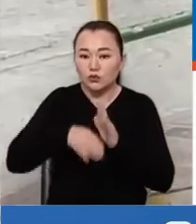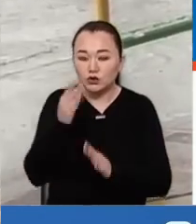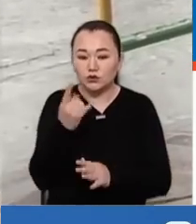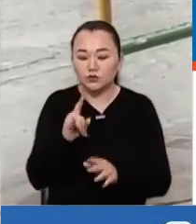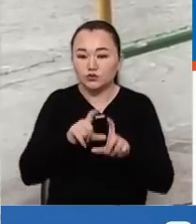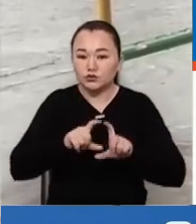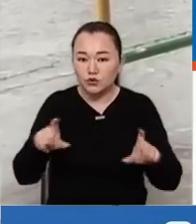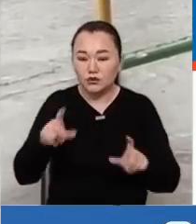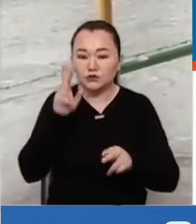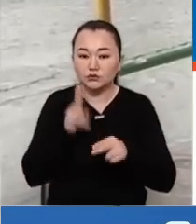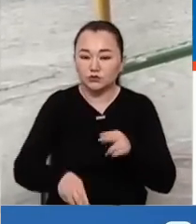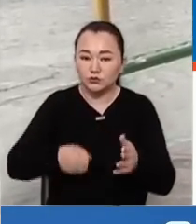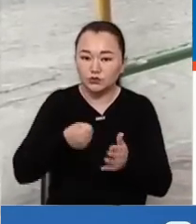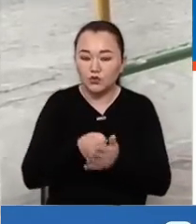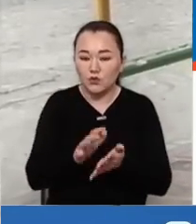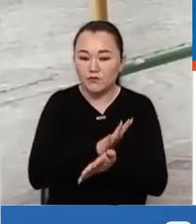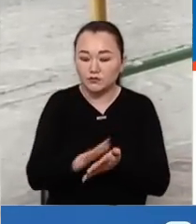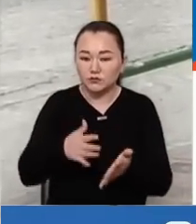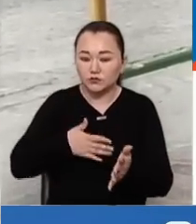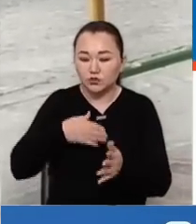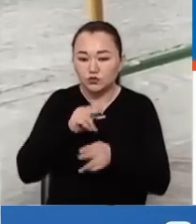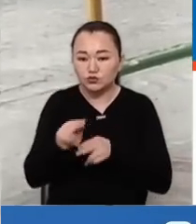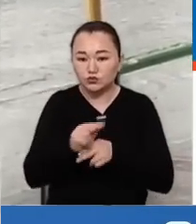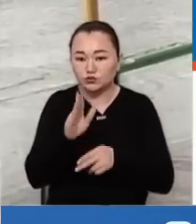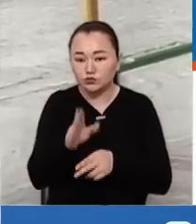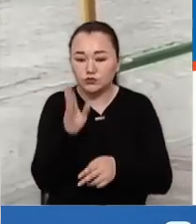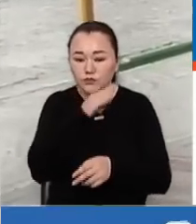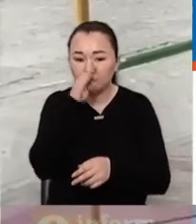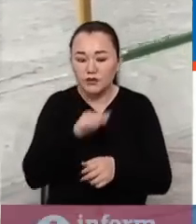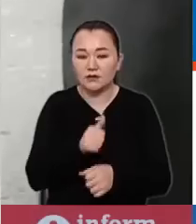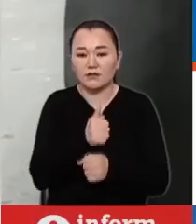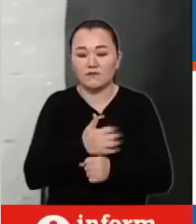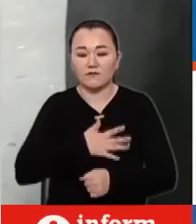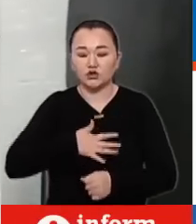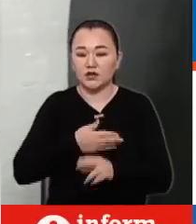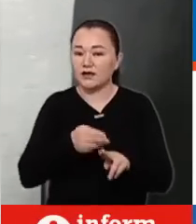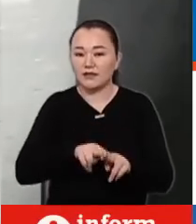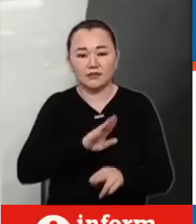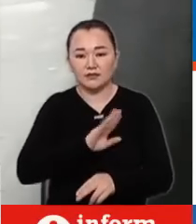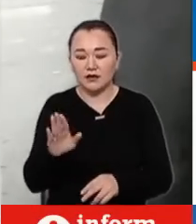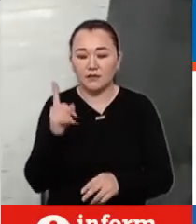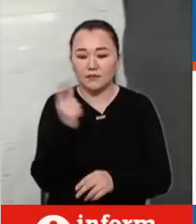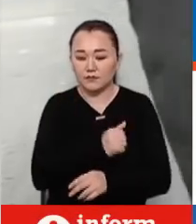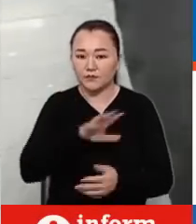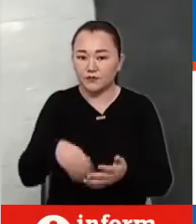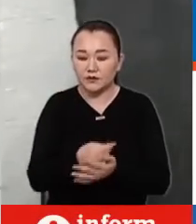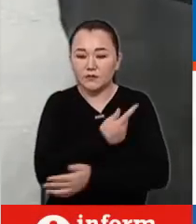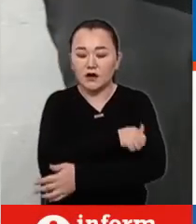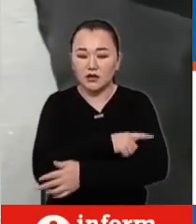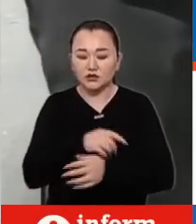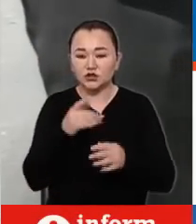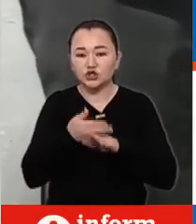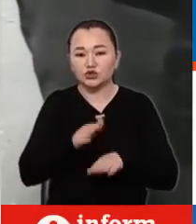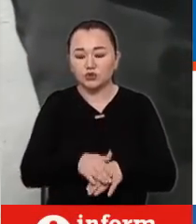оқушыға мектепті бітіргенше тегін білім береміз дейді. Ал ата-ананың басты уайымы бұл емес. Олар бір аптадан бері ауруханада